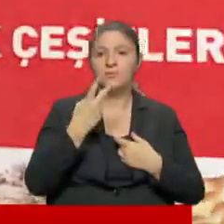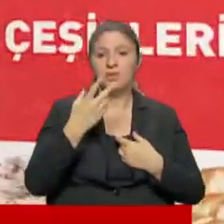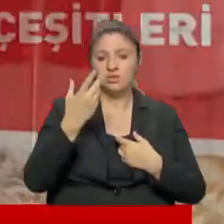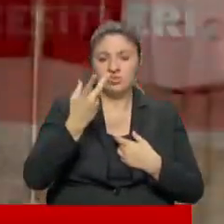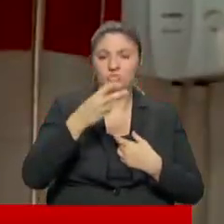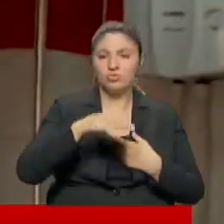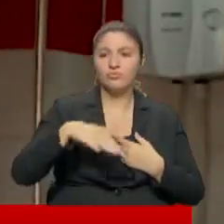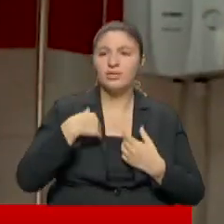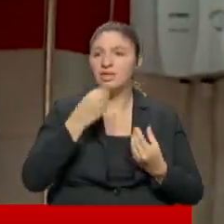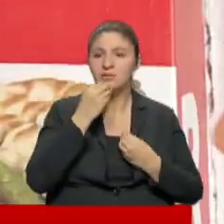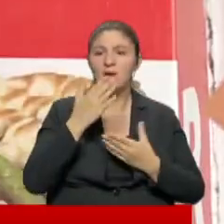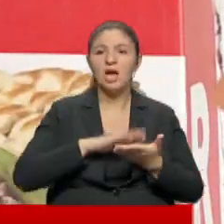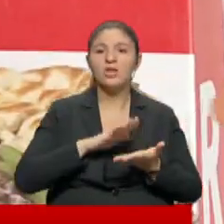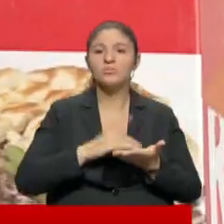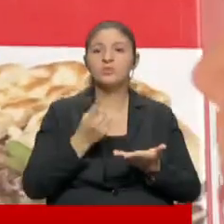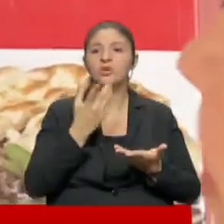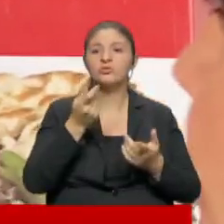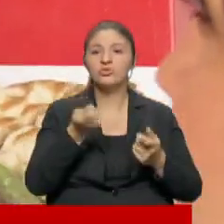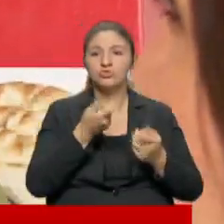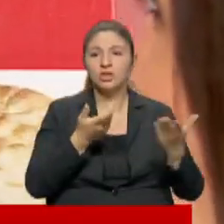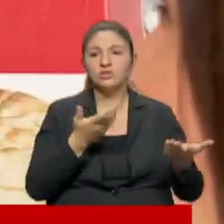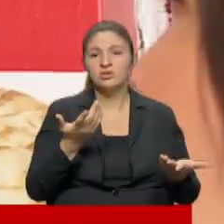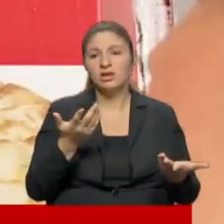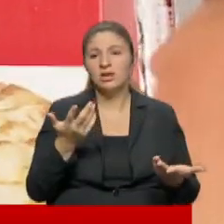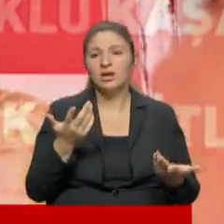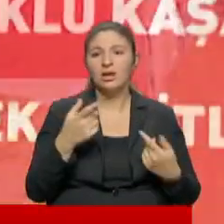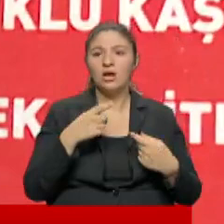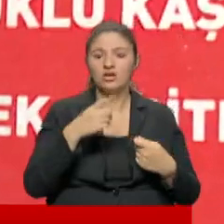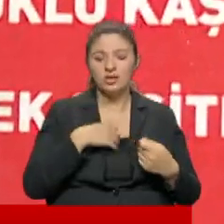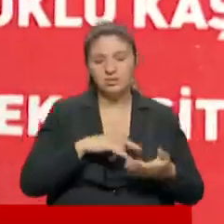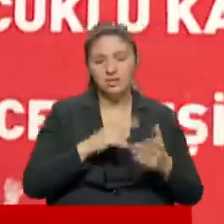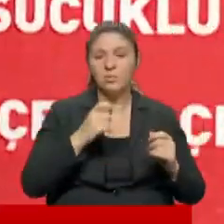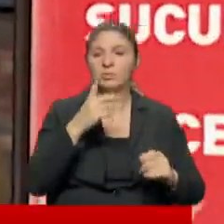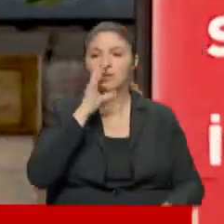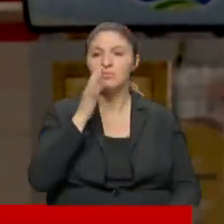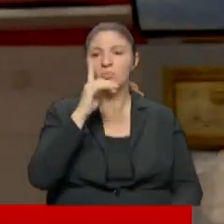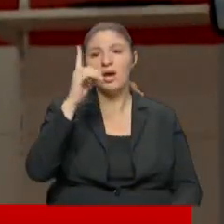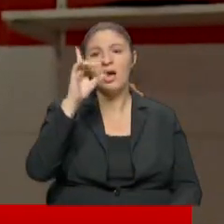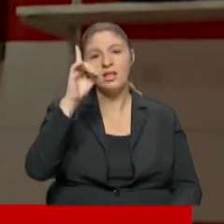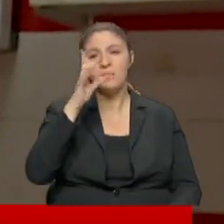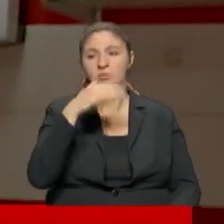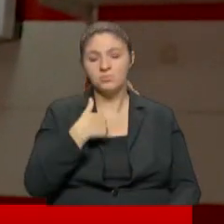Nasıl yiyecek? Elde avuçta yok. Çocuklar işte. Açlığını gideriyor öylece. Ama bunu kim biliyor? Bir Allah biliyor, biz biliyoruz.